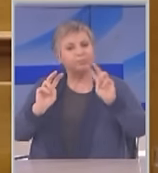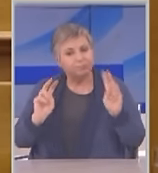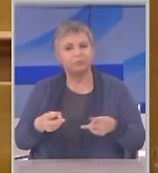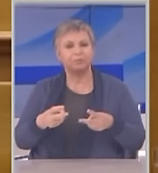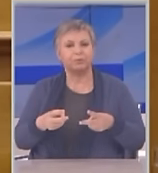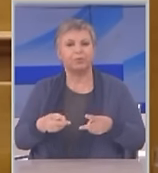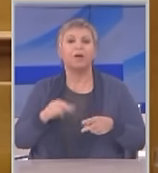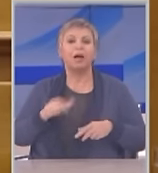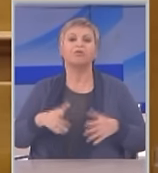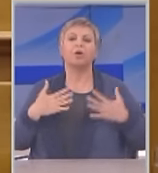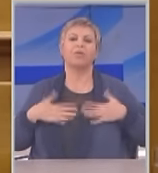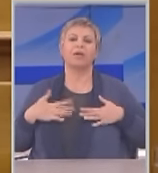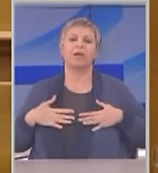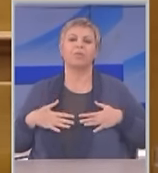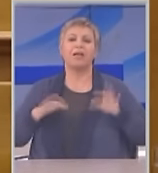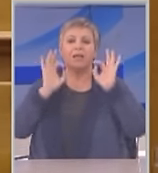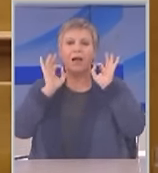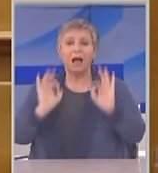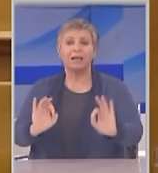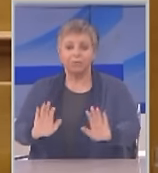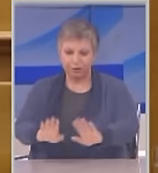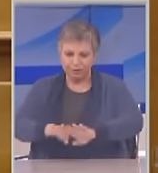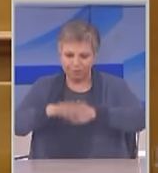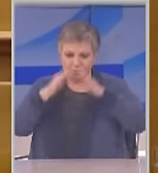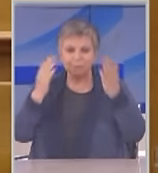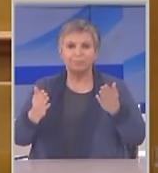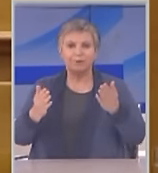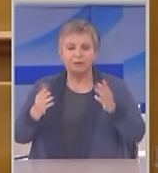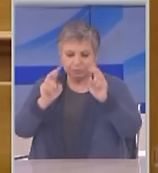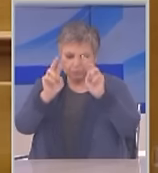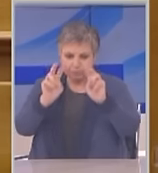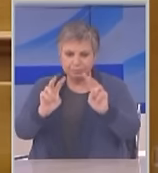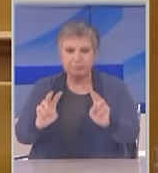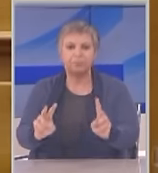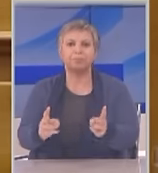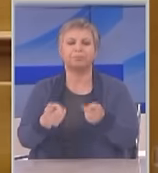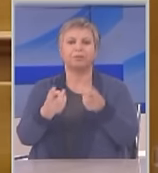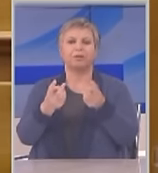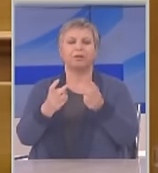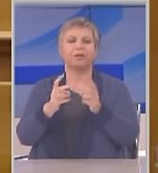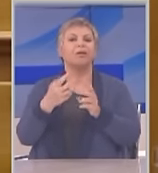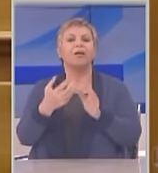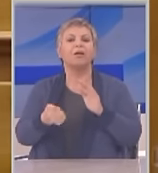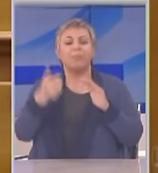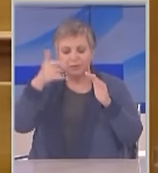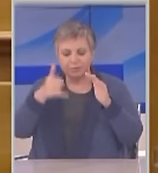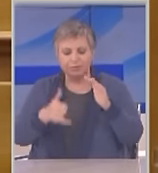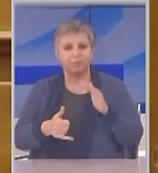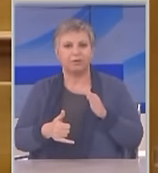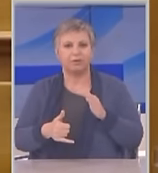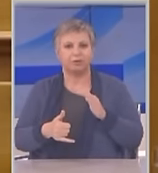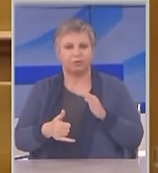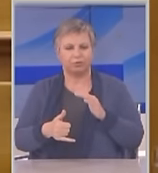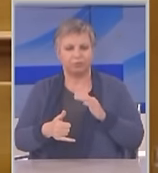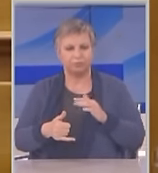κάνουμε. Θα τις ξεκουκουλώσουμε αυτές τις υποθέσεις. Και μια, επιτρέψτε μου, τελευταία παρατήρηση, τρίτη